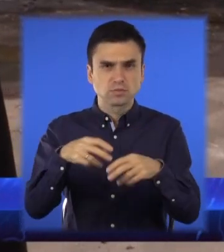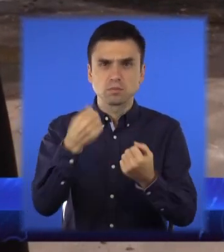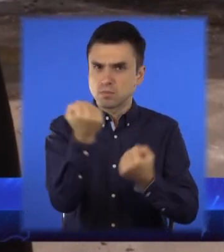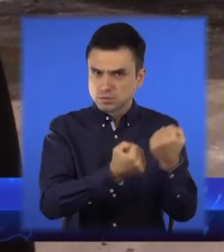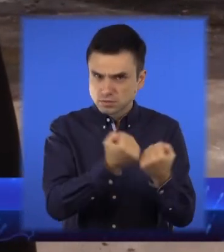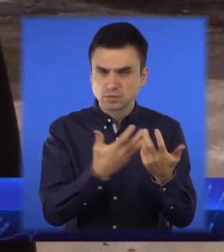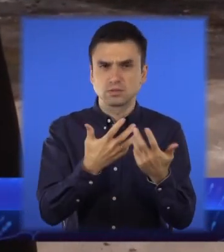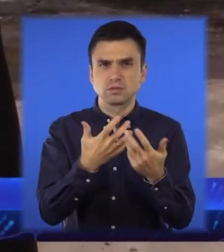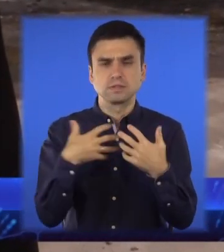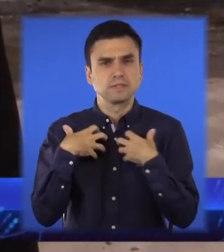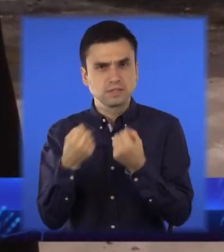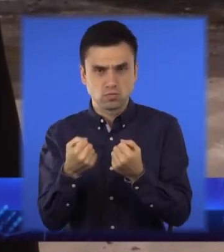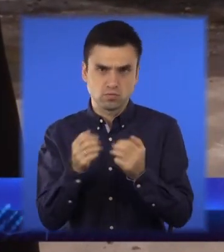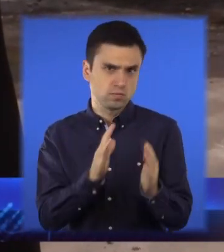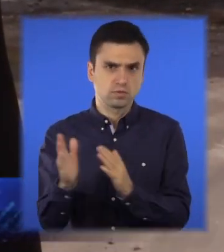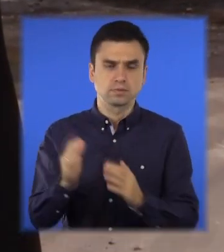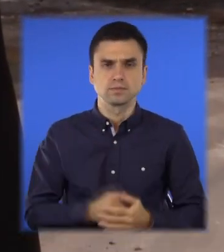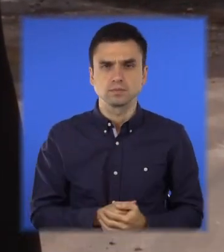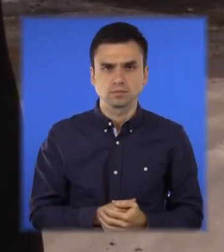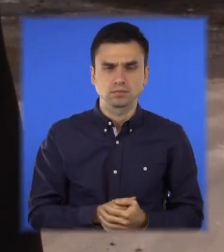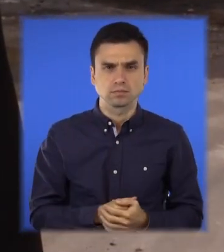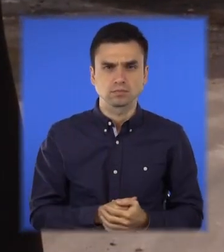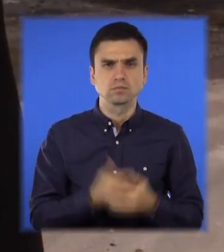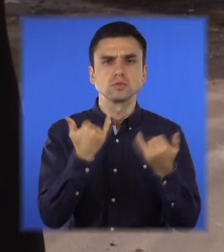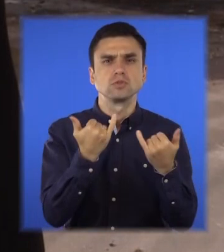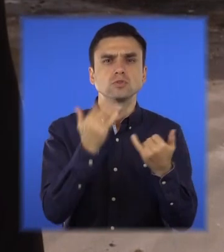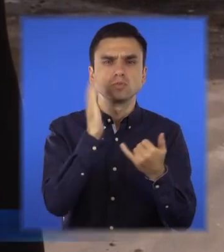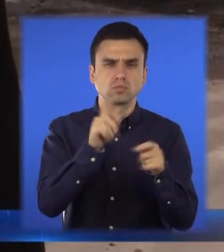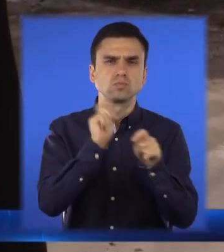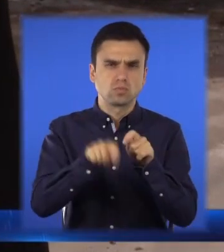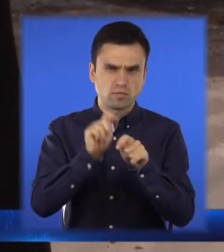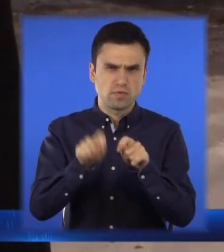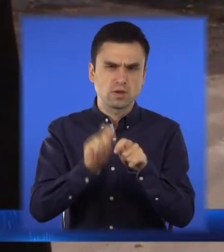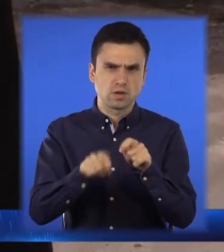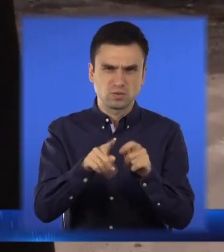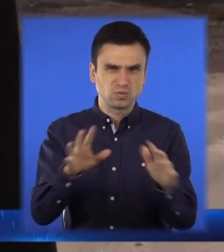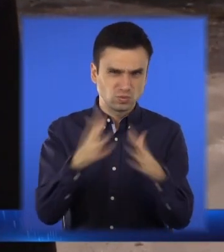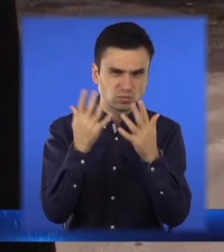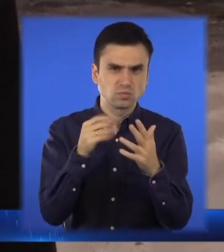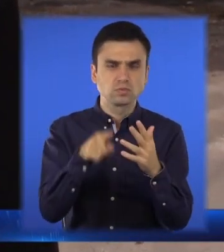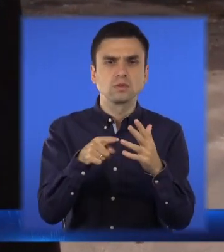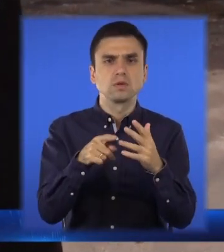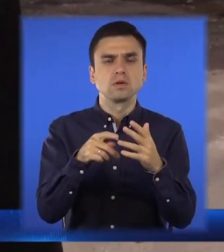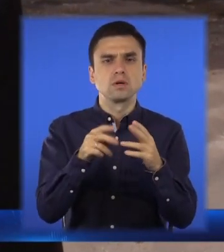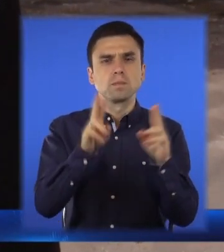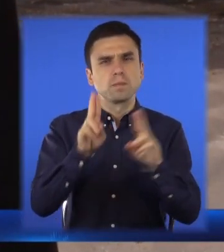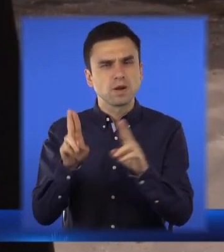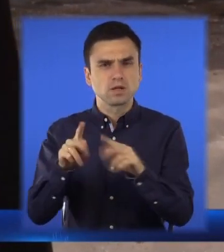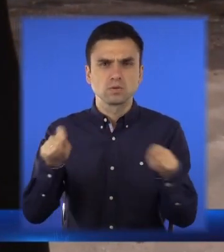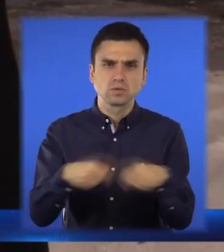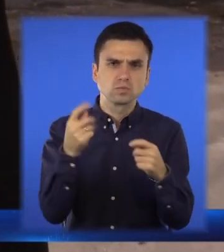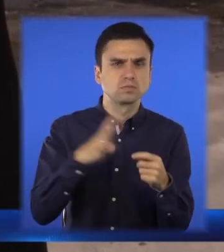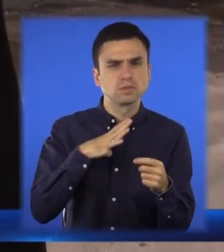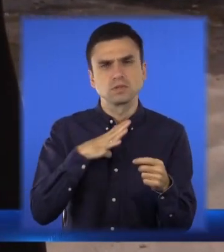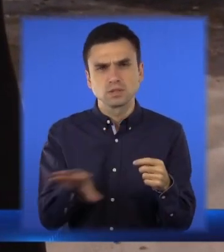Будемо перевіряти безпеку дорожнього руху. Не нарушив водій, не нарушив правила дорожнього руху.